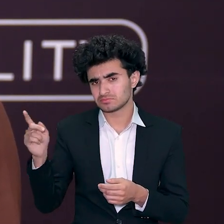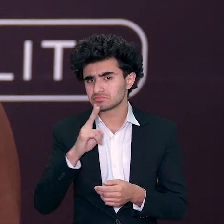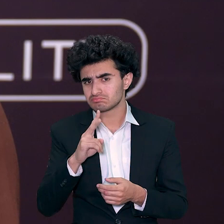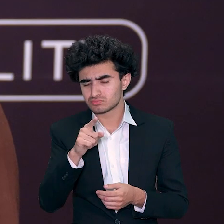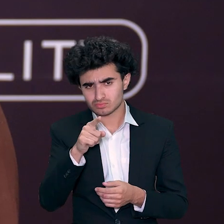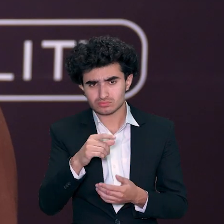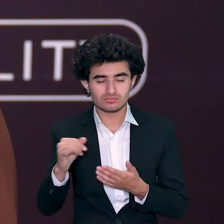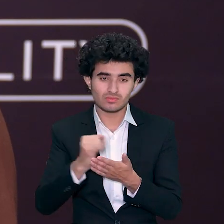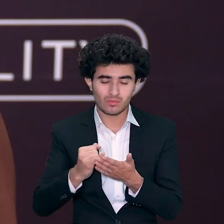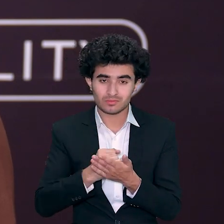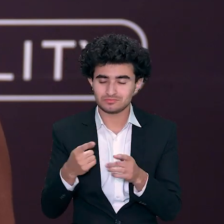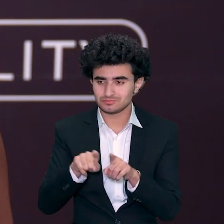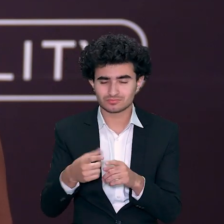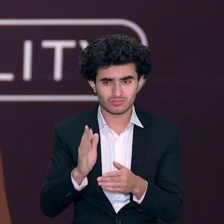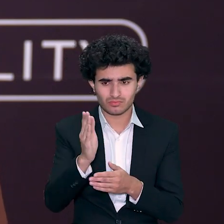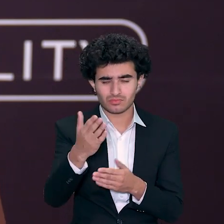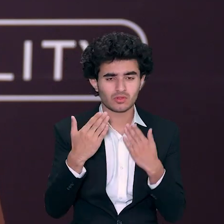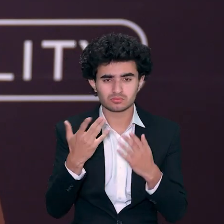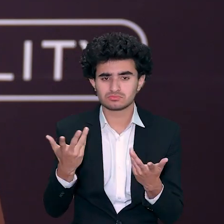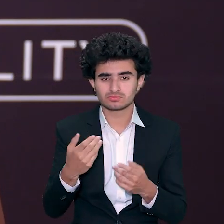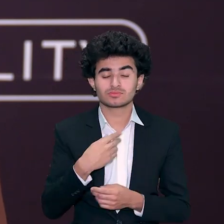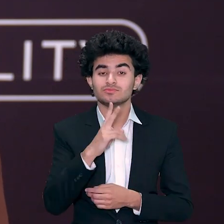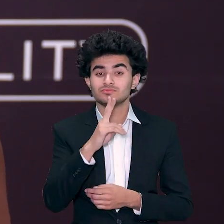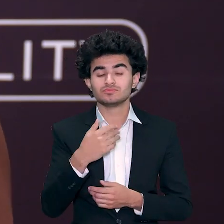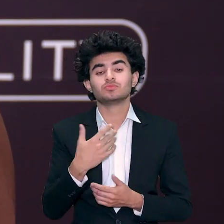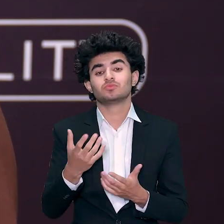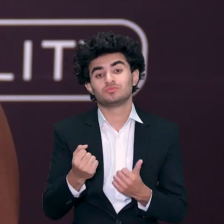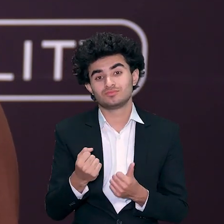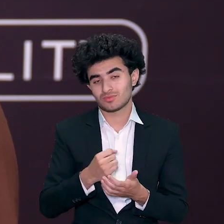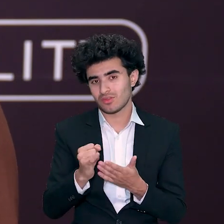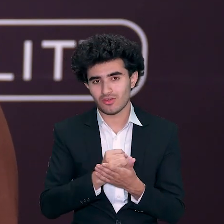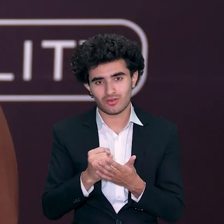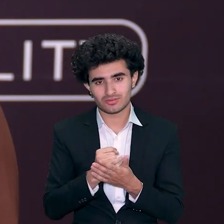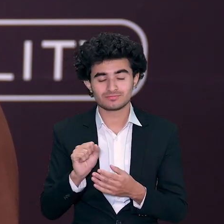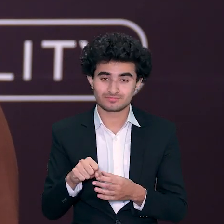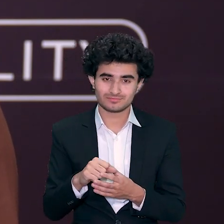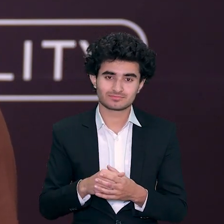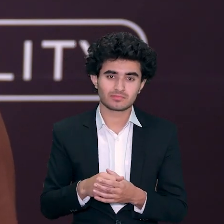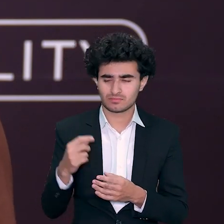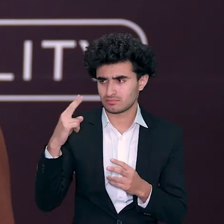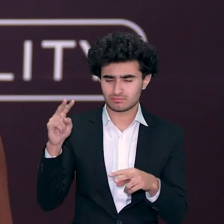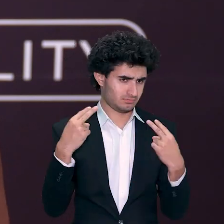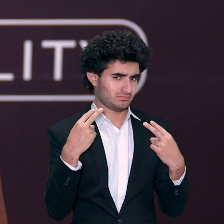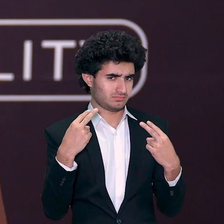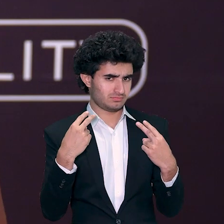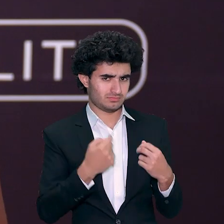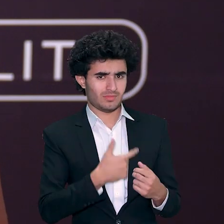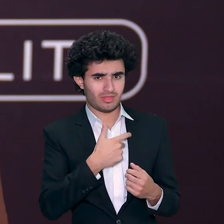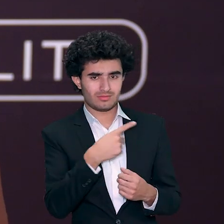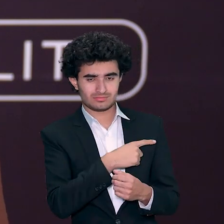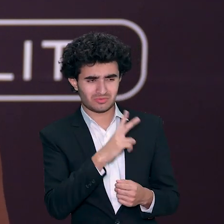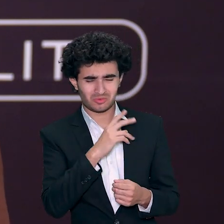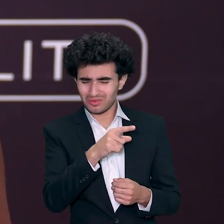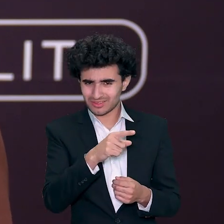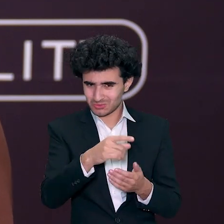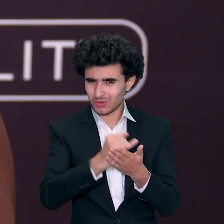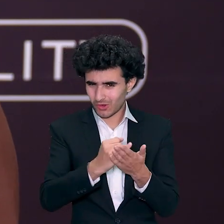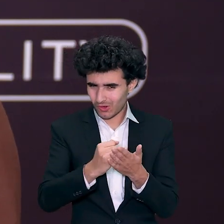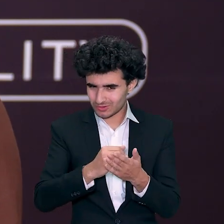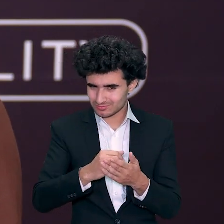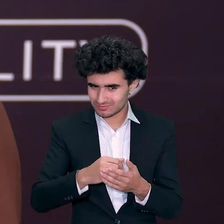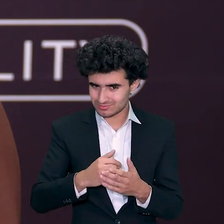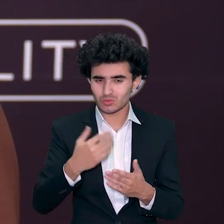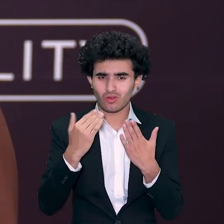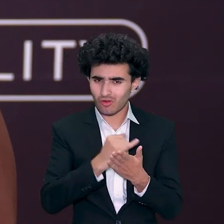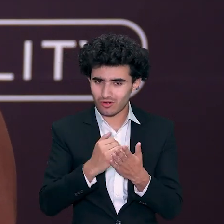تو وہ یوں کر کے نا اس پڑا، تو اس پڑا۔ میں نے کہا کہ یار یہ تو بڑا بیڈ سین ہے پھر آرٹس کا، اگر وہ میں